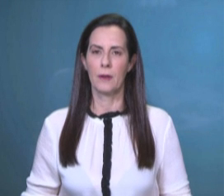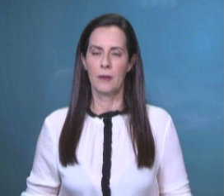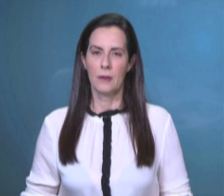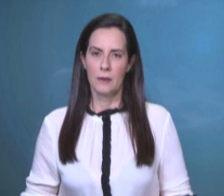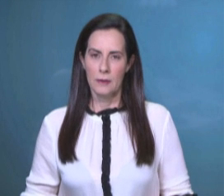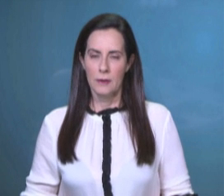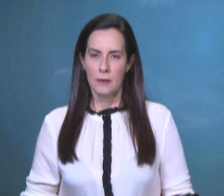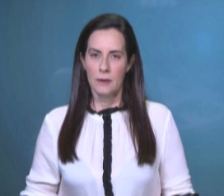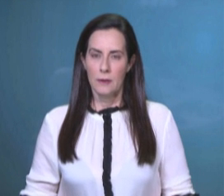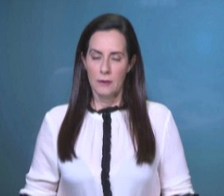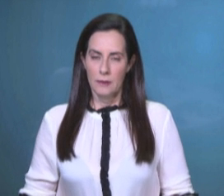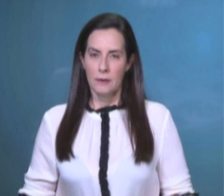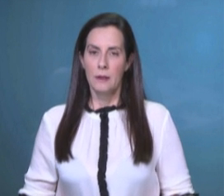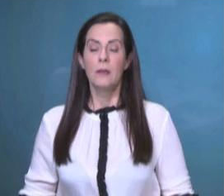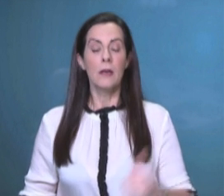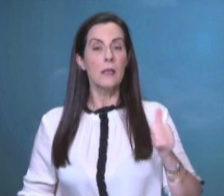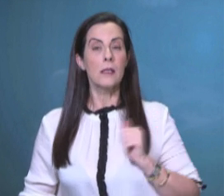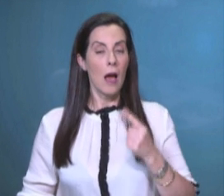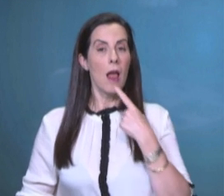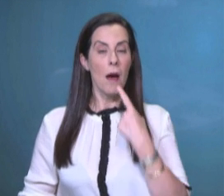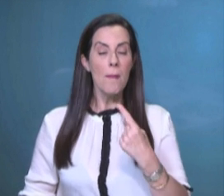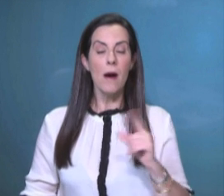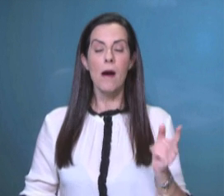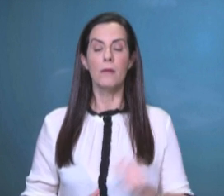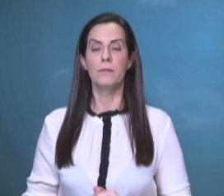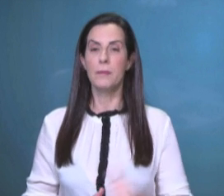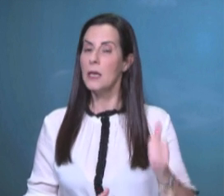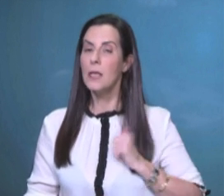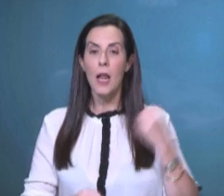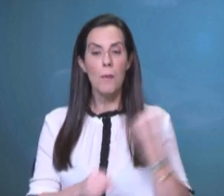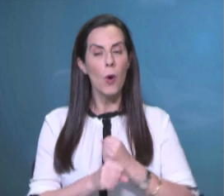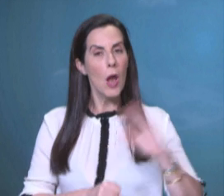דובר צה"ל נמסר בתגובה לדברי תמר אטינגר. צה"ל פועל להריסת בתי